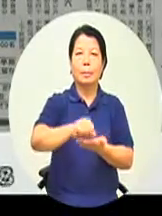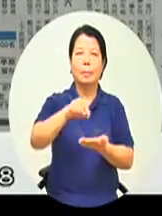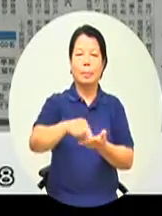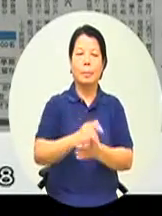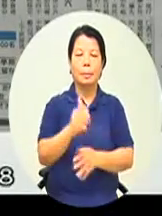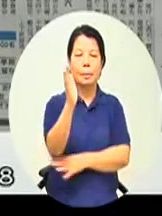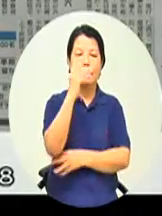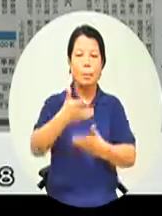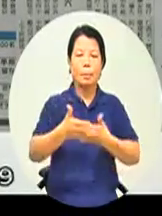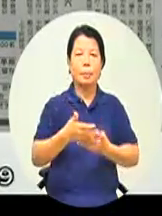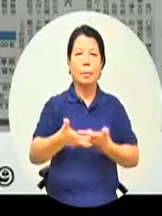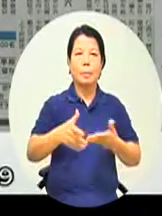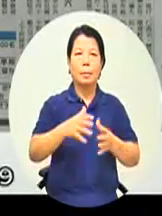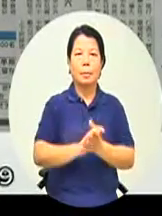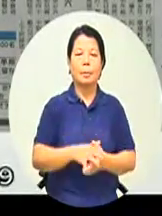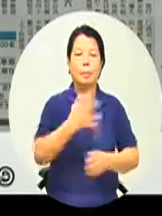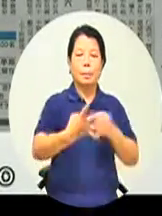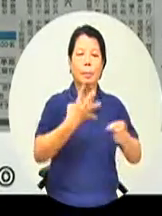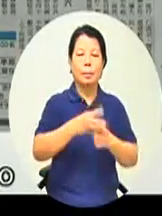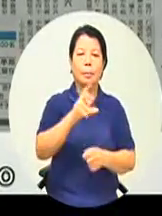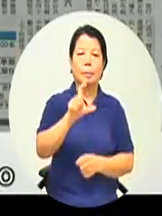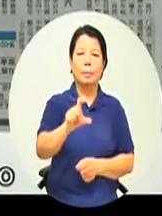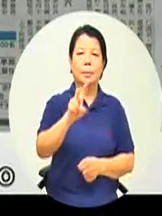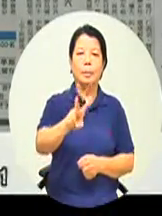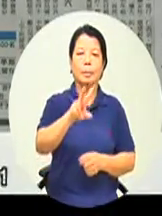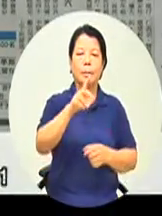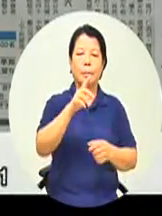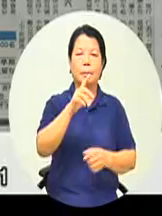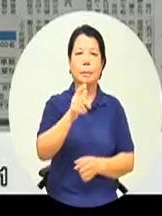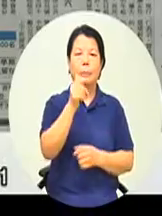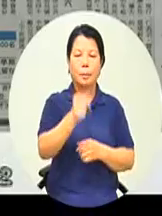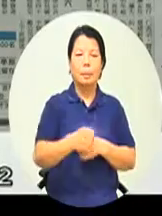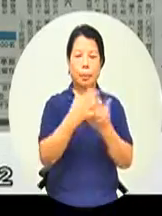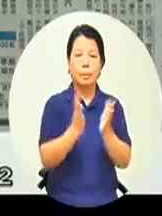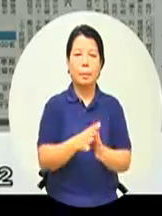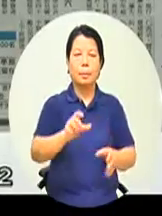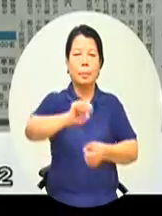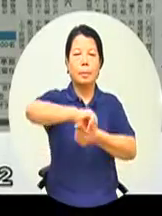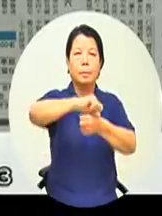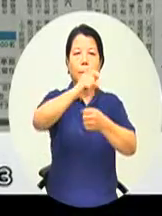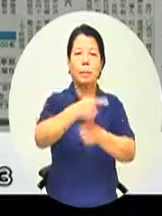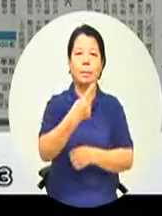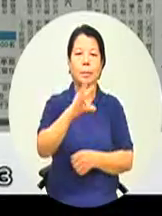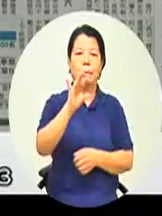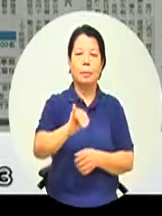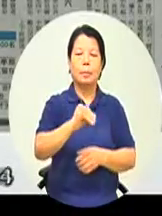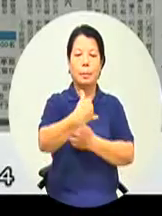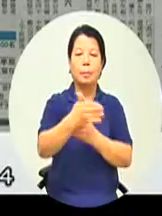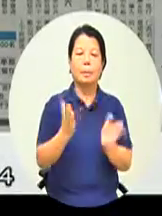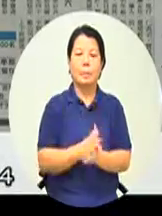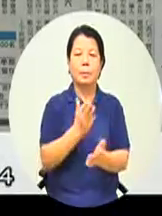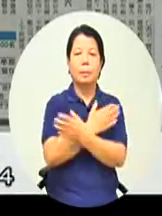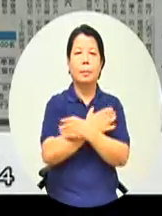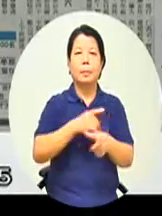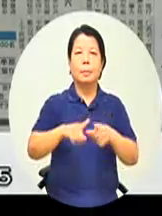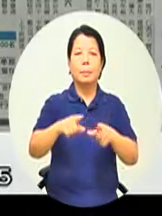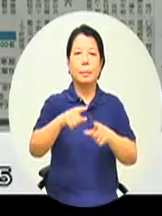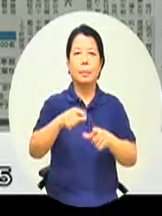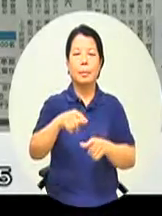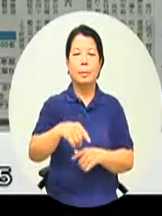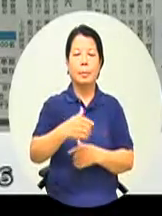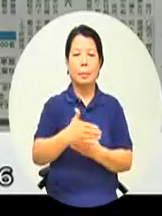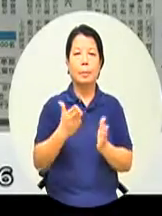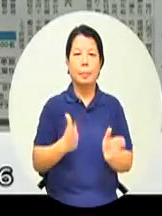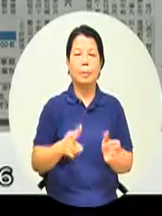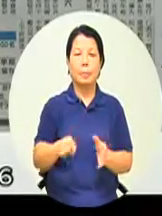四年62亿政府要增加公共幼儿园1000个班级。那这个1000个班级呢，